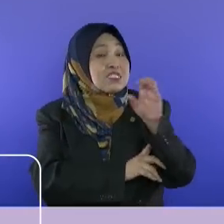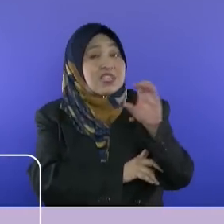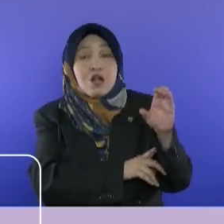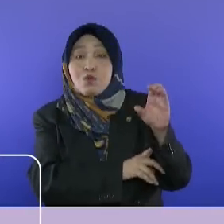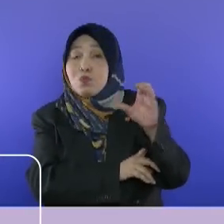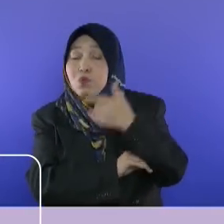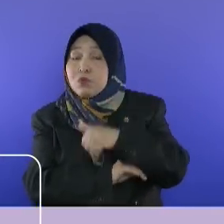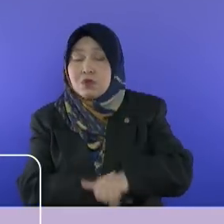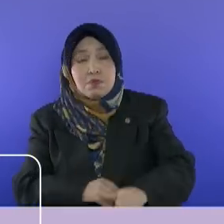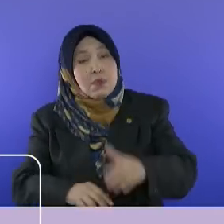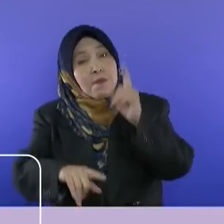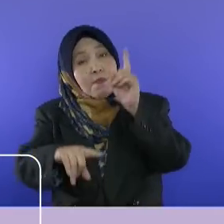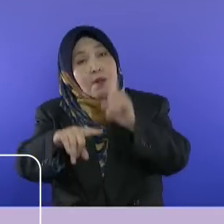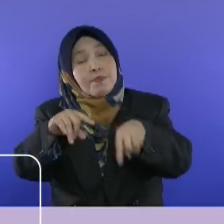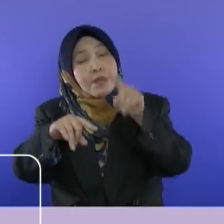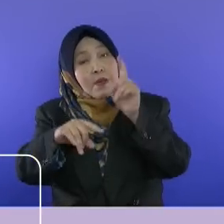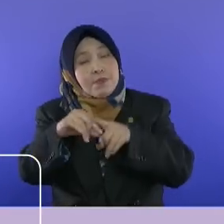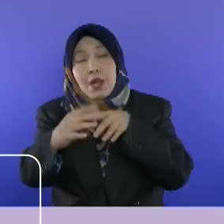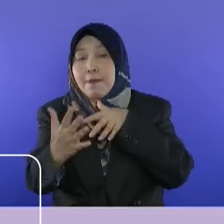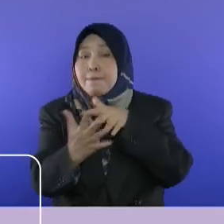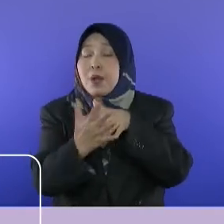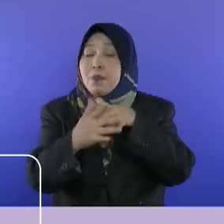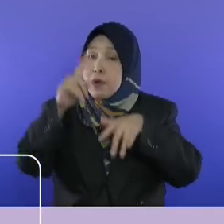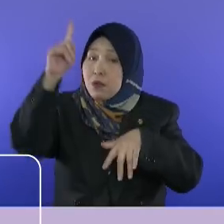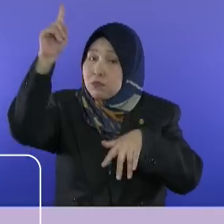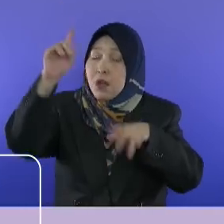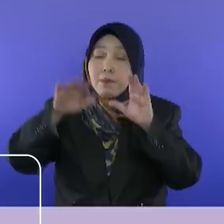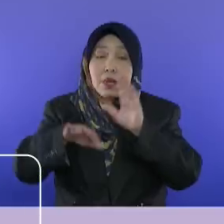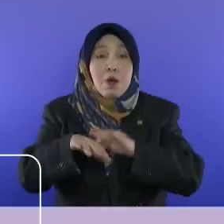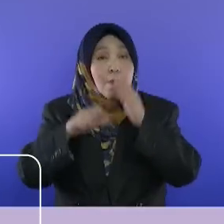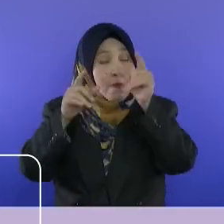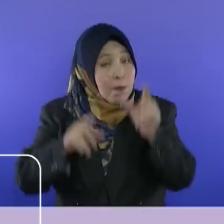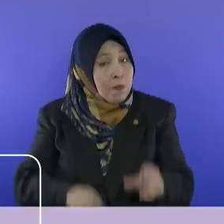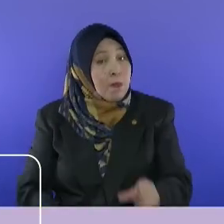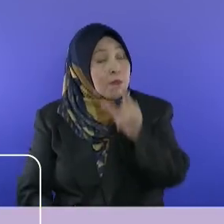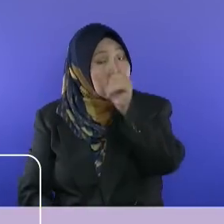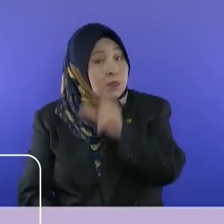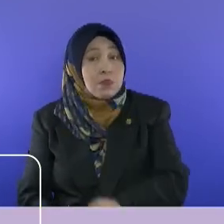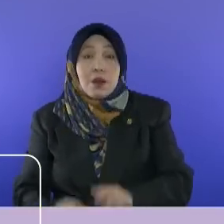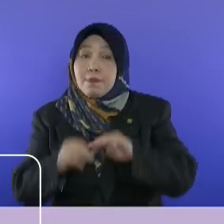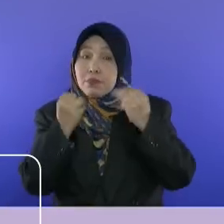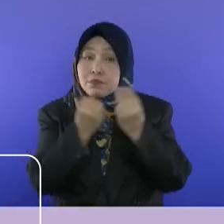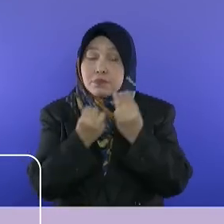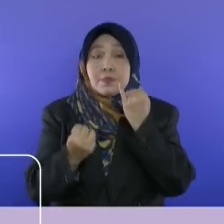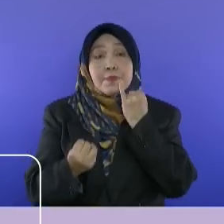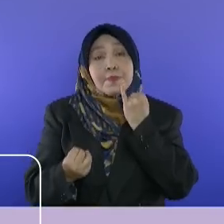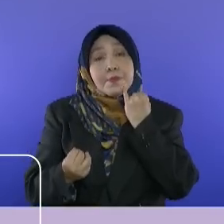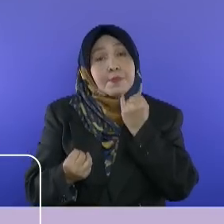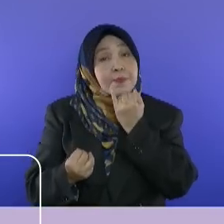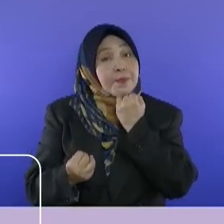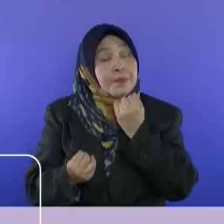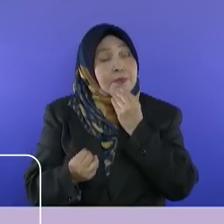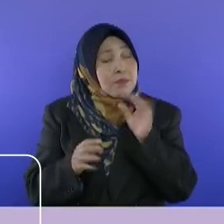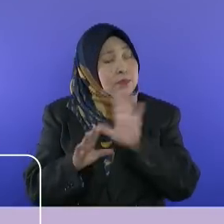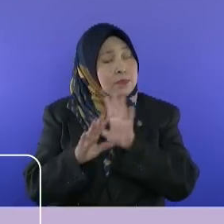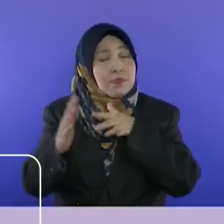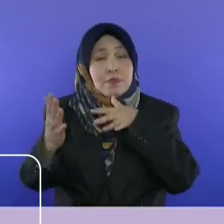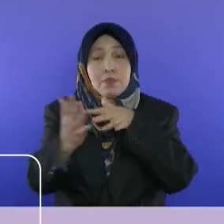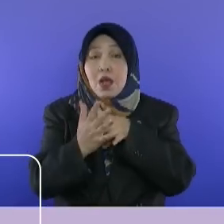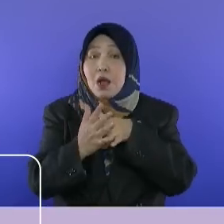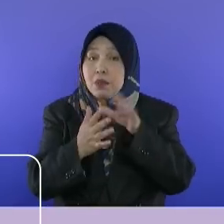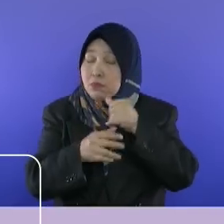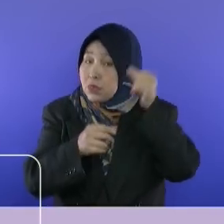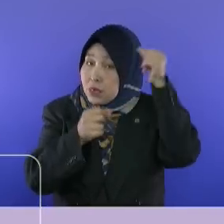tegahan Allah kepada mereka yaitu kepada orang-orang Bani Israil agar tidak melanggar janji sekaligus